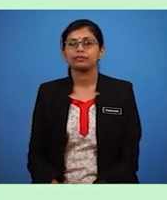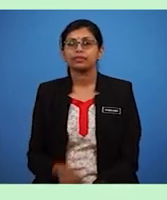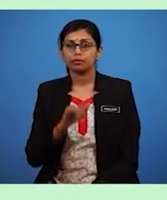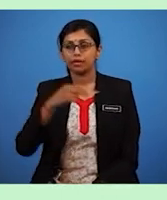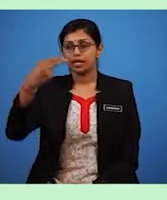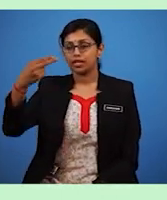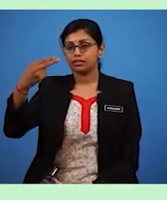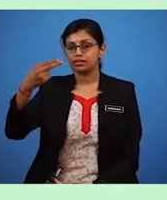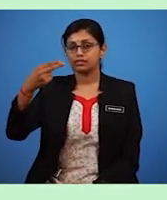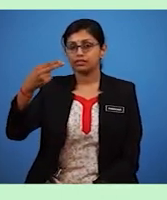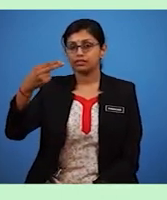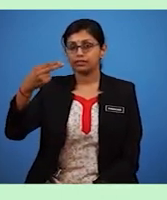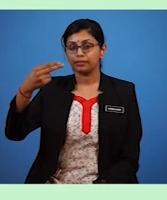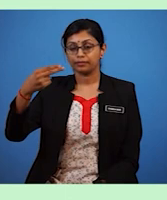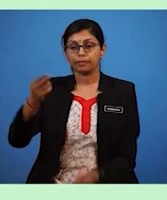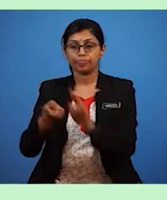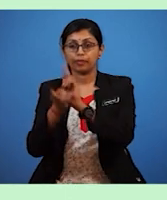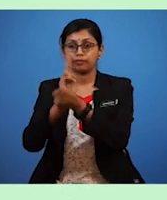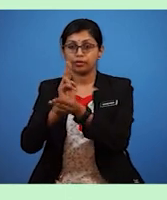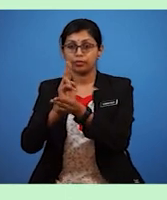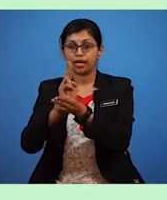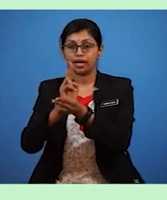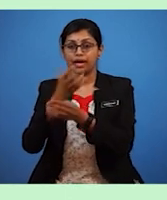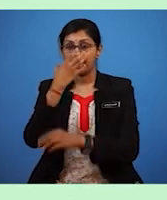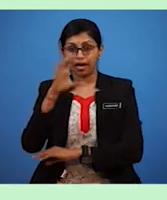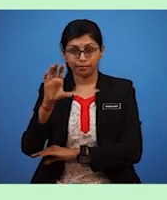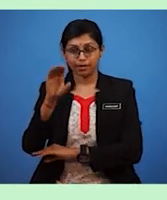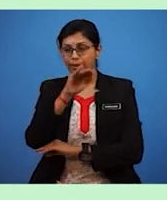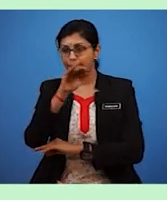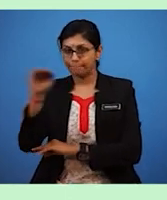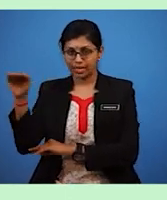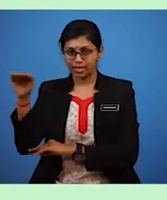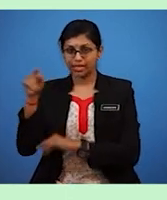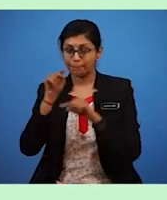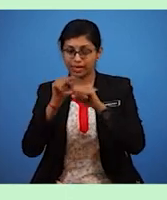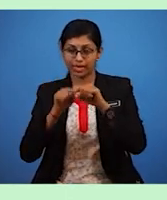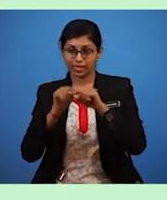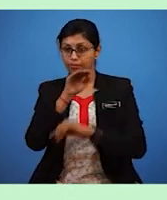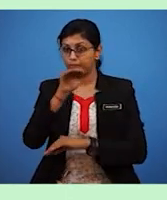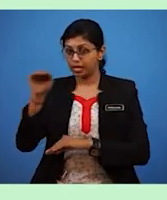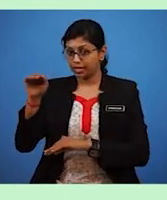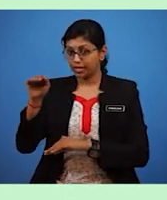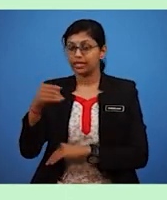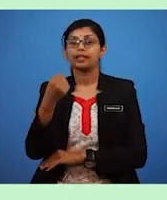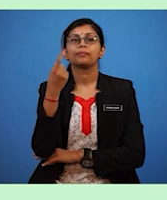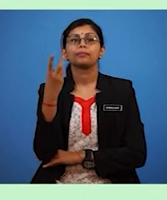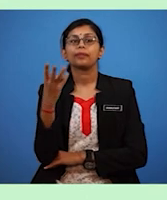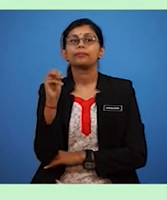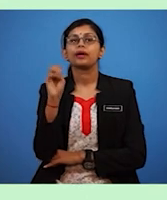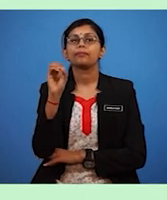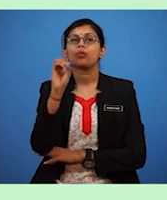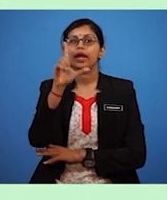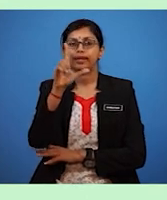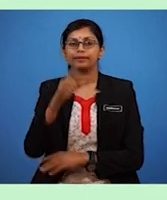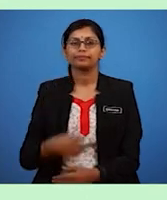bersamaan dengan H, iaitu perubahan haba, bahagi dengan nilai bilangan